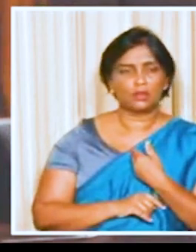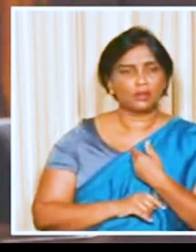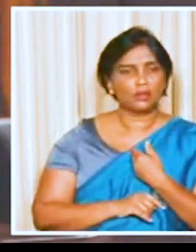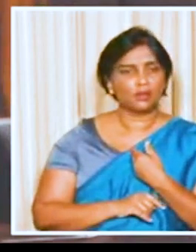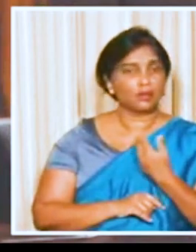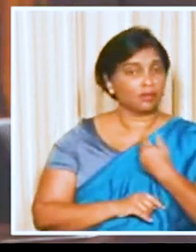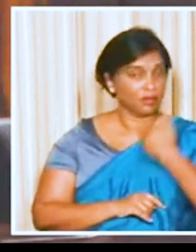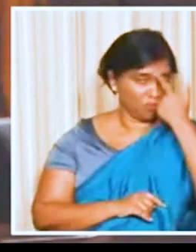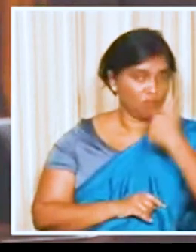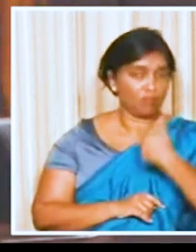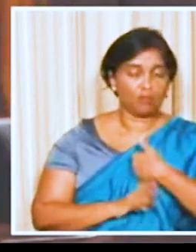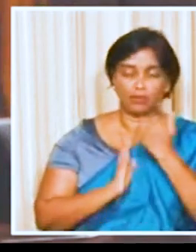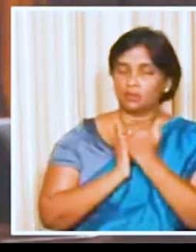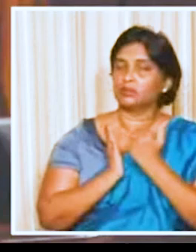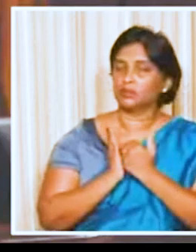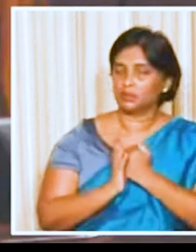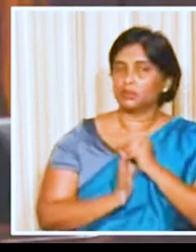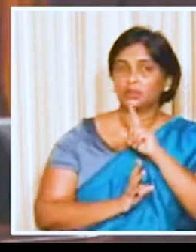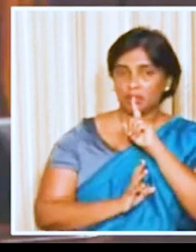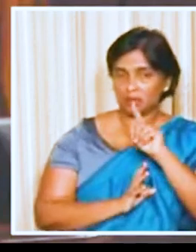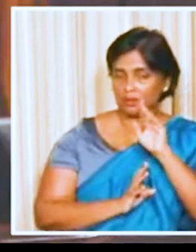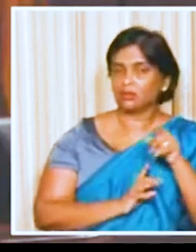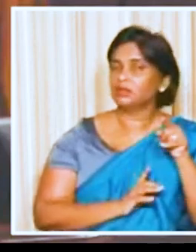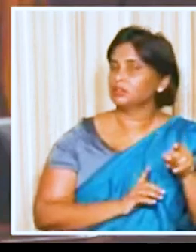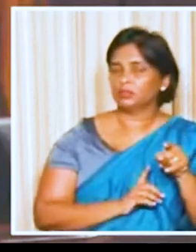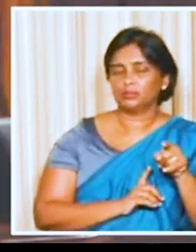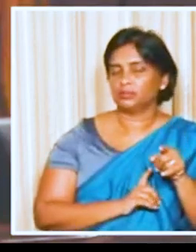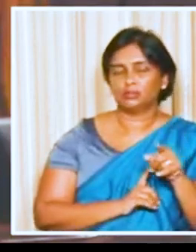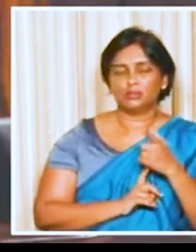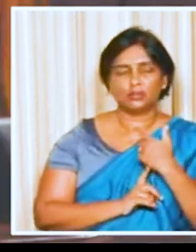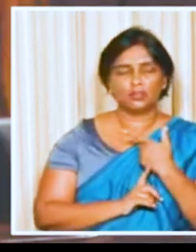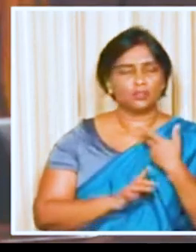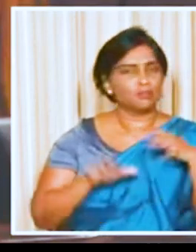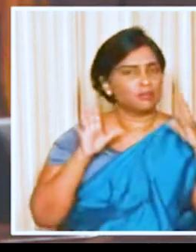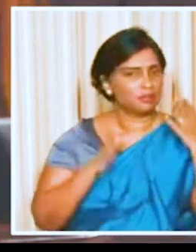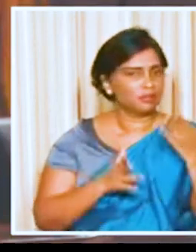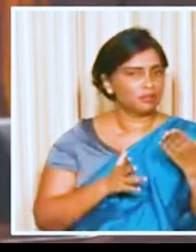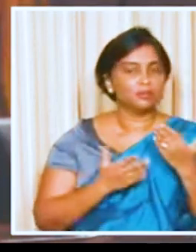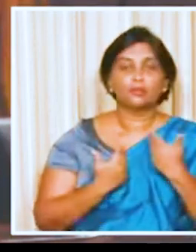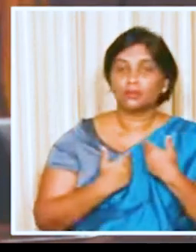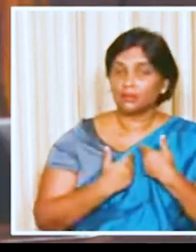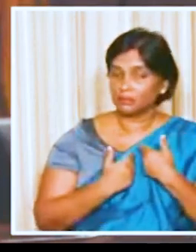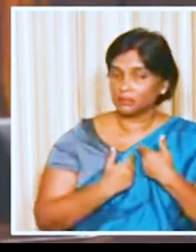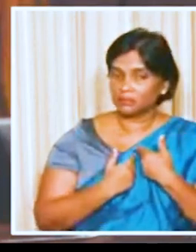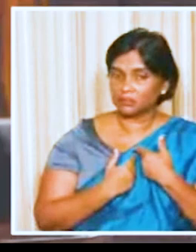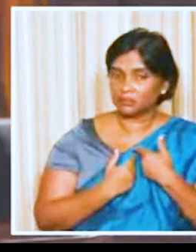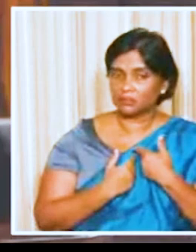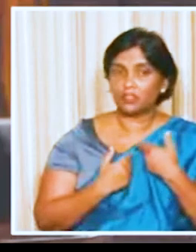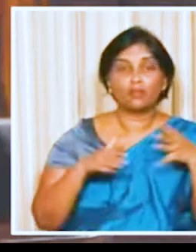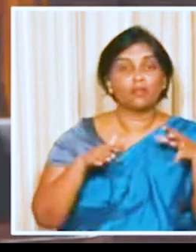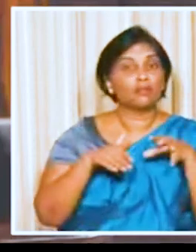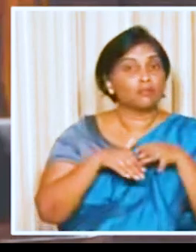ஊடகங்கள்லேயும் இந்த விமர்சிக்கிறவர்கள் சொல்றதை பார்த்தால் எனக்கு தற்பொழுது ஒரு 5-6 திருமணங்கள் நடந்திருக்க வேண்டும். அப்போ இந்த இவ்வாறான அடிமுட்டாளுடைய கதைகளுக்கு நான் பதில்